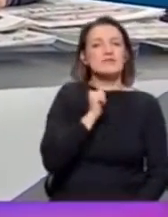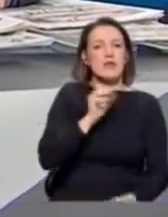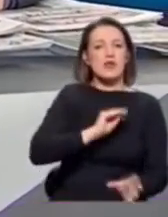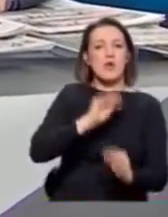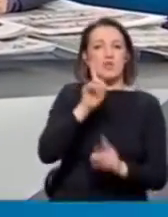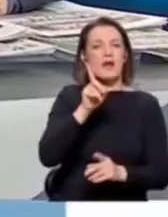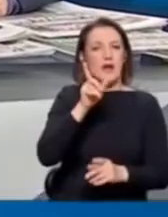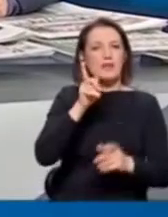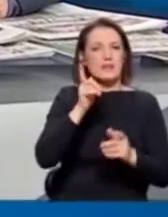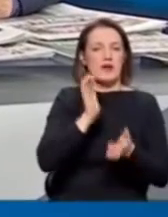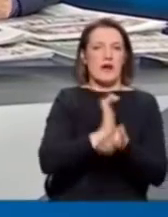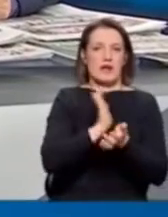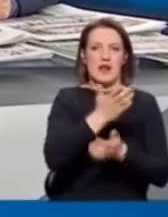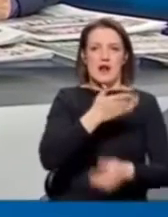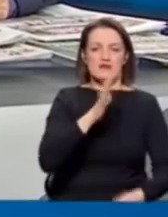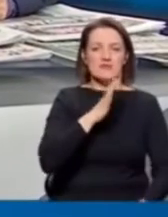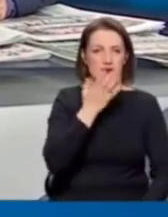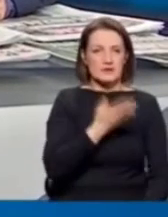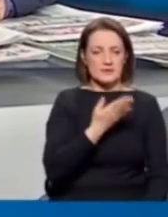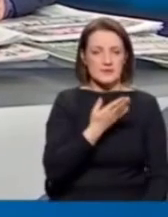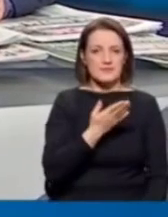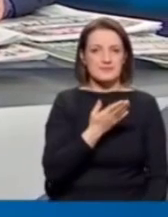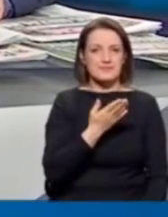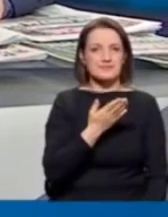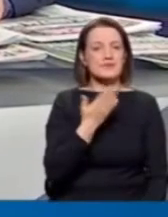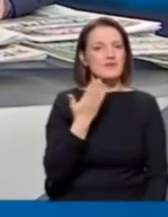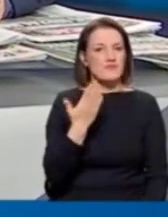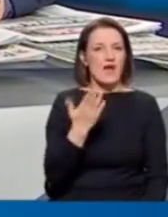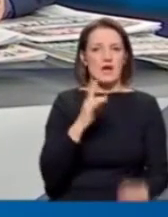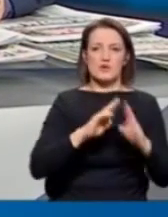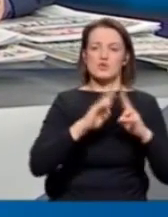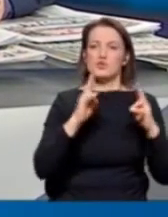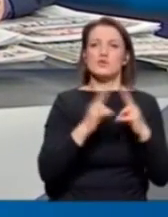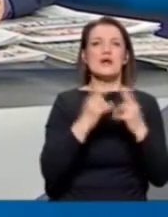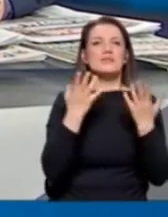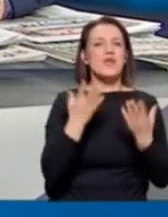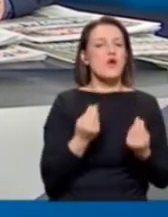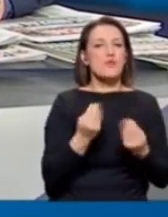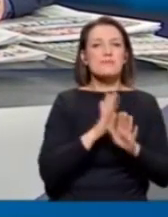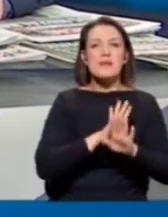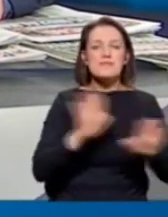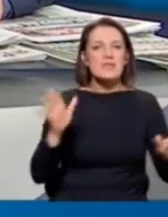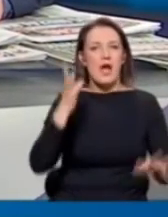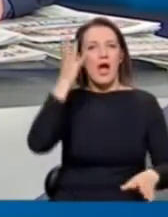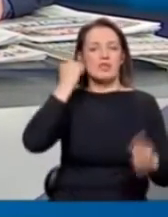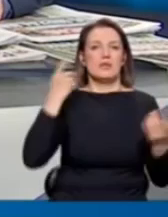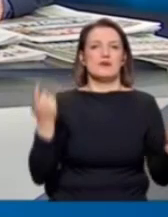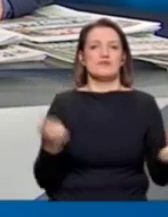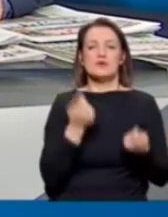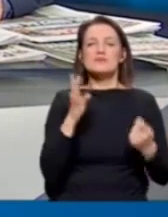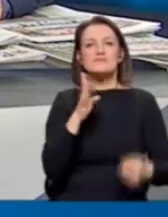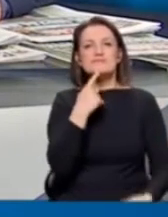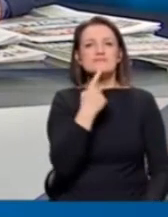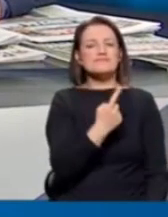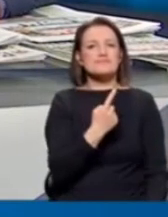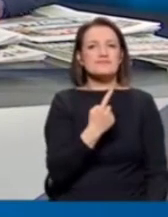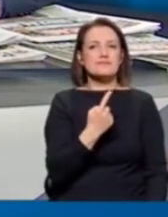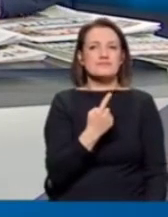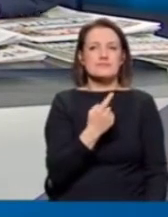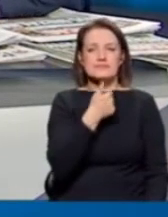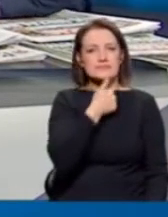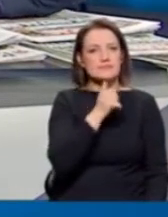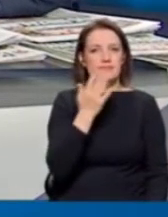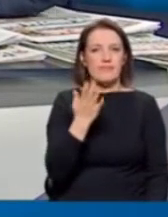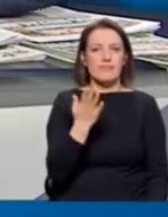Onlar güvenli bir alan bulmaya çalışıyor ve dünya burada ne olup bittiğini anlamaya çalışır ne dersin abi ya Ağabey